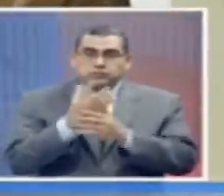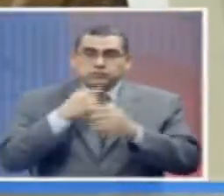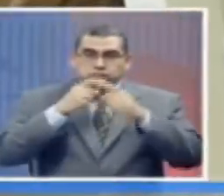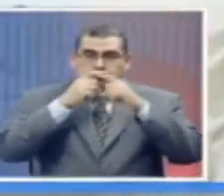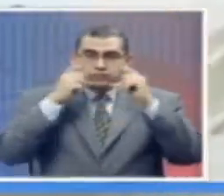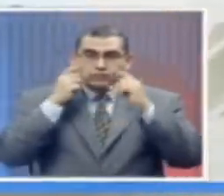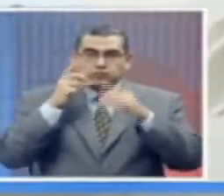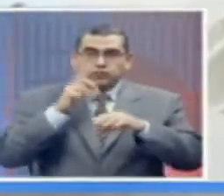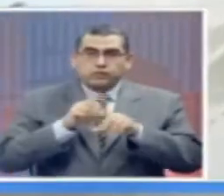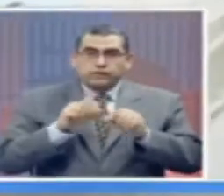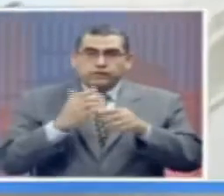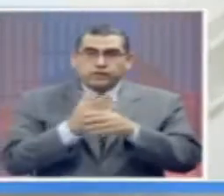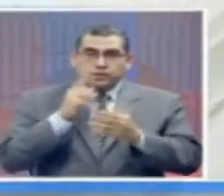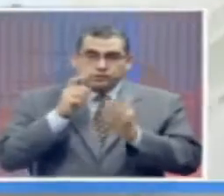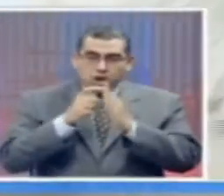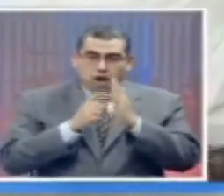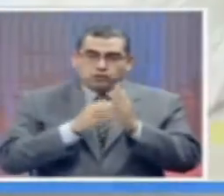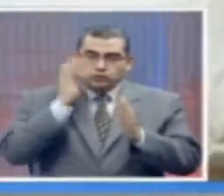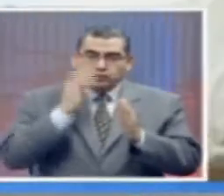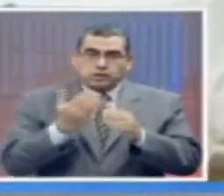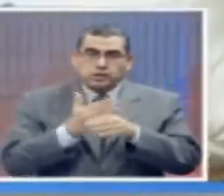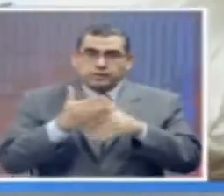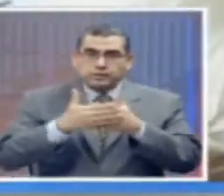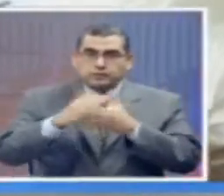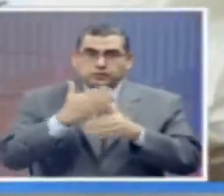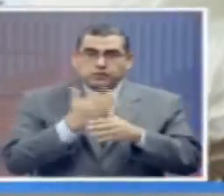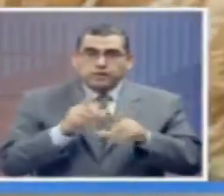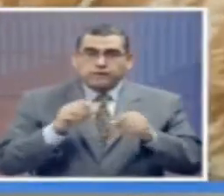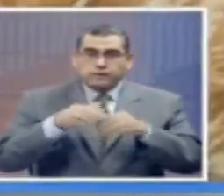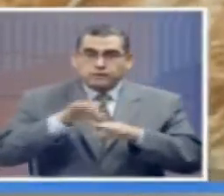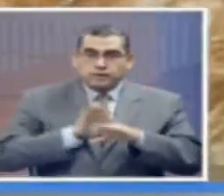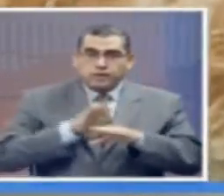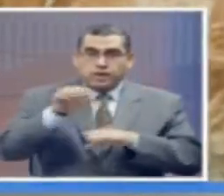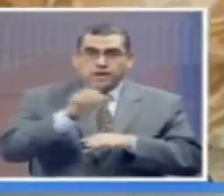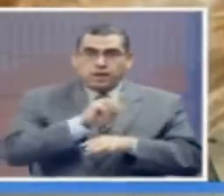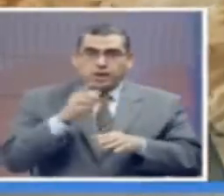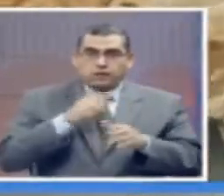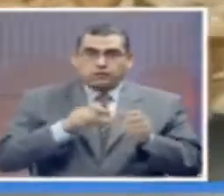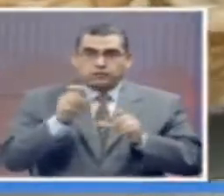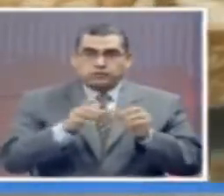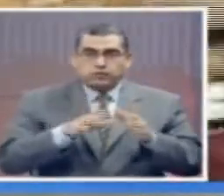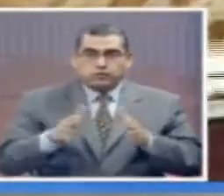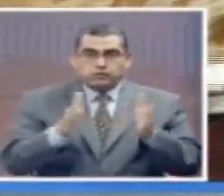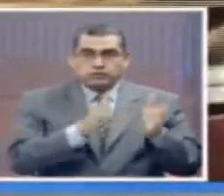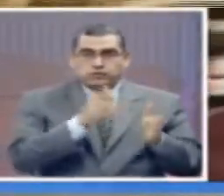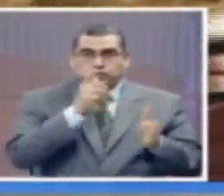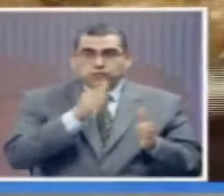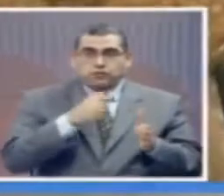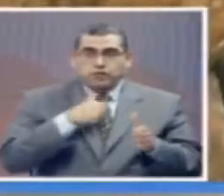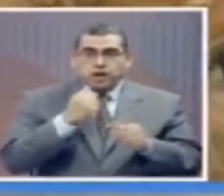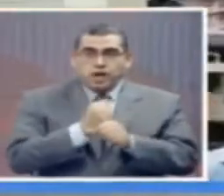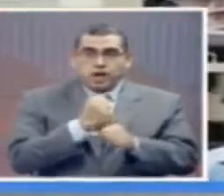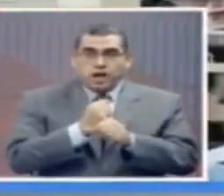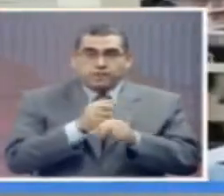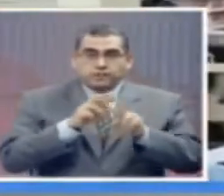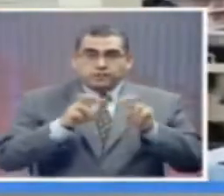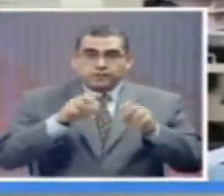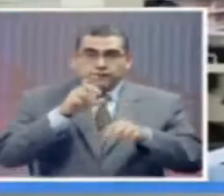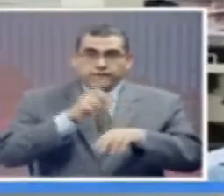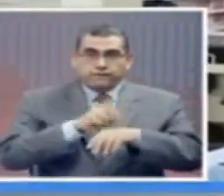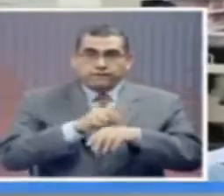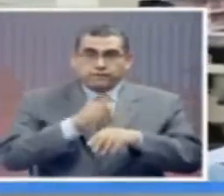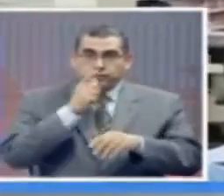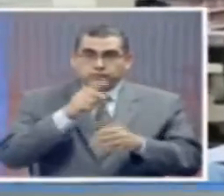كورونا ووفقا لمعايير الجوده العالميه ومكافحه العدوى بين المفحوصين كافه. بنعمل لهم الفرز الاول بحيث